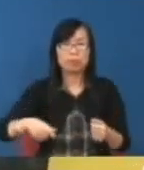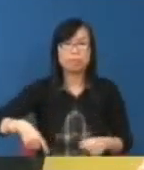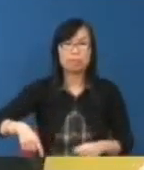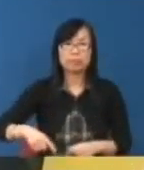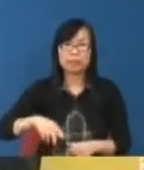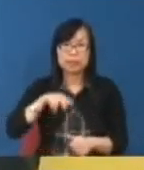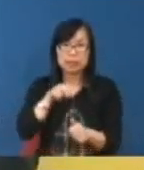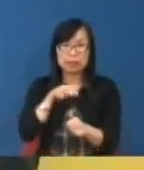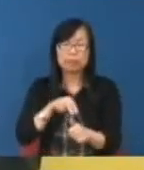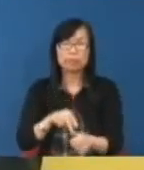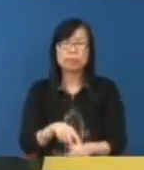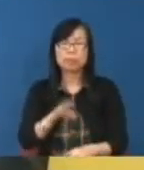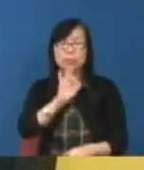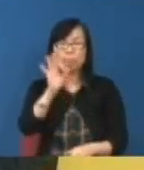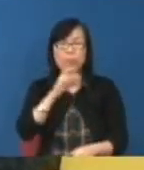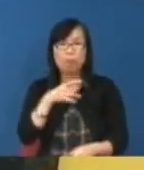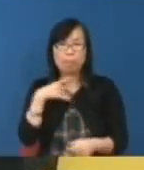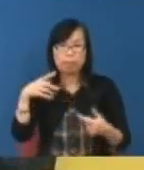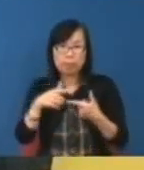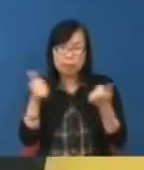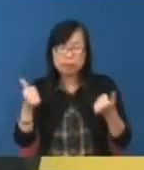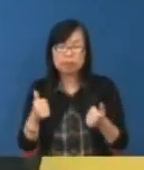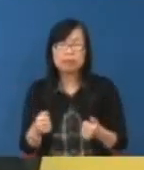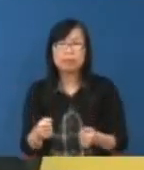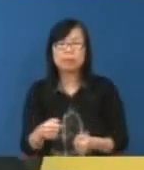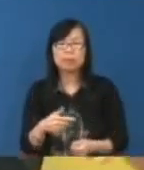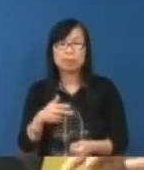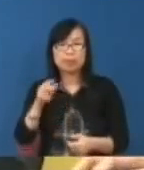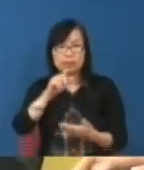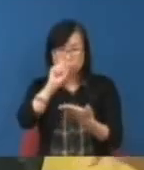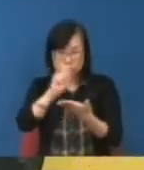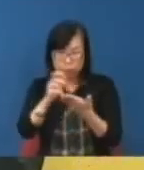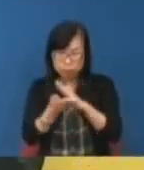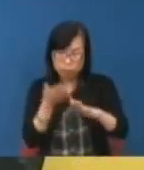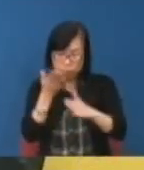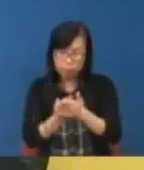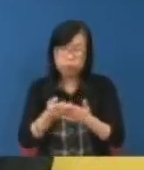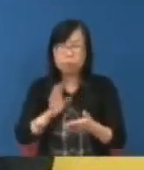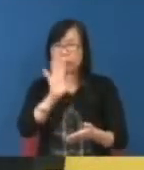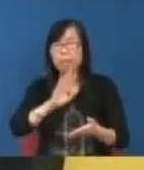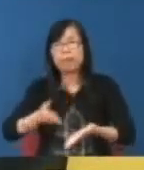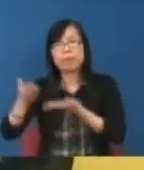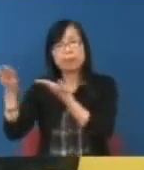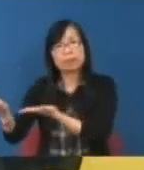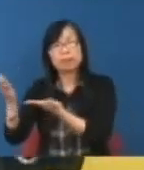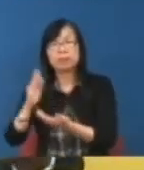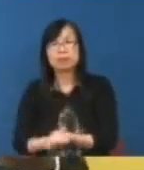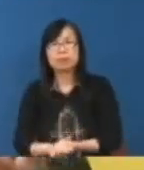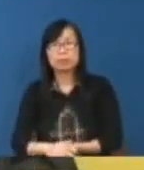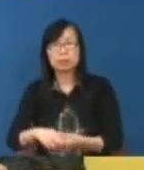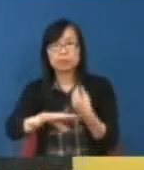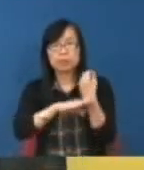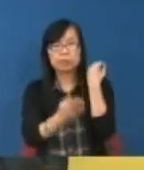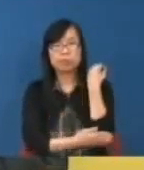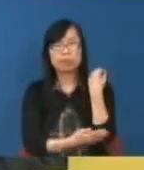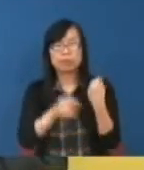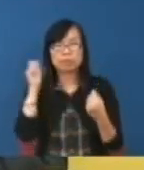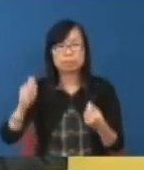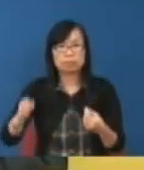沒有合理的理據，根本連個覆核的申請都不給你啦，那又給人家，那法官難道法官放水